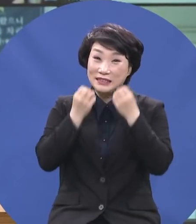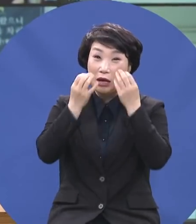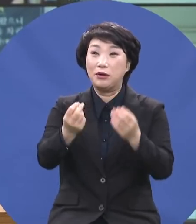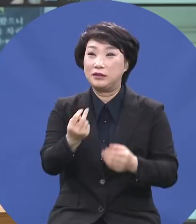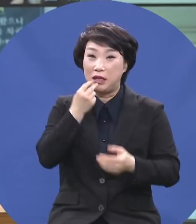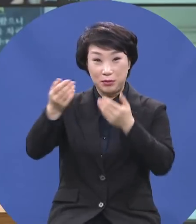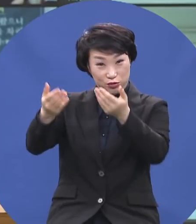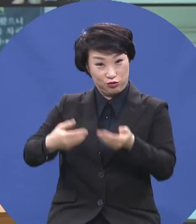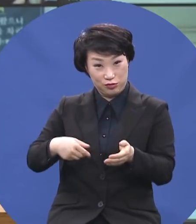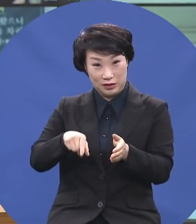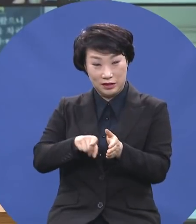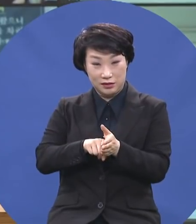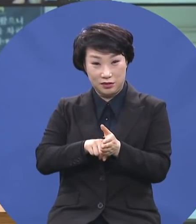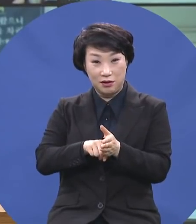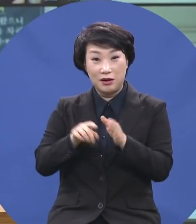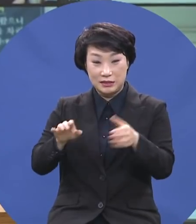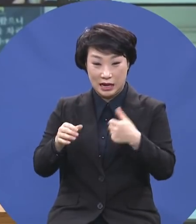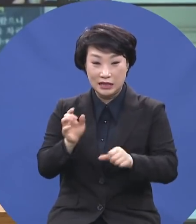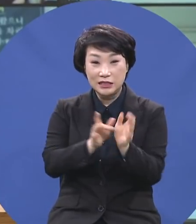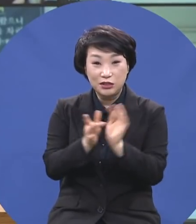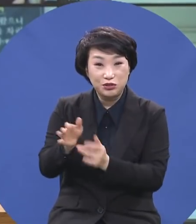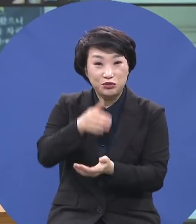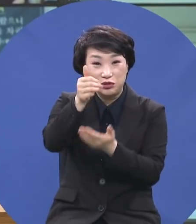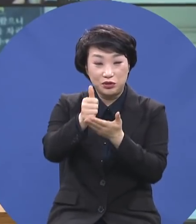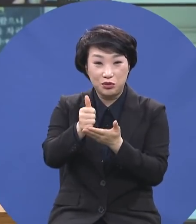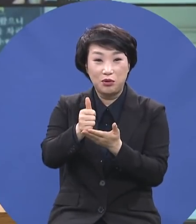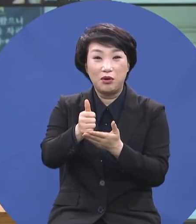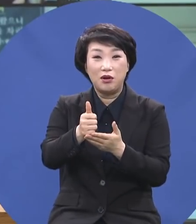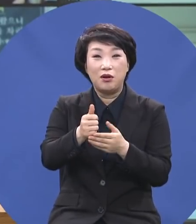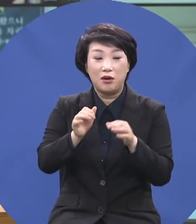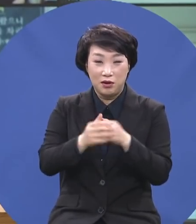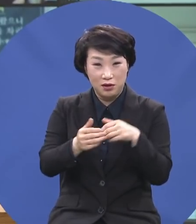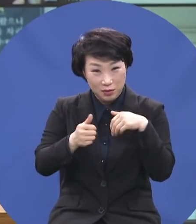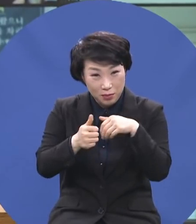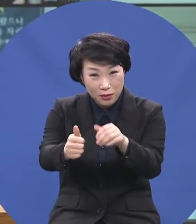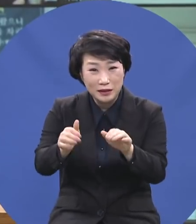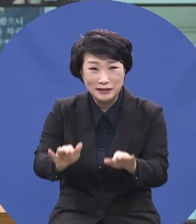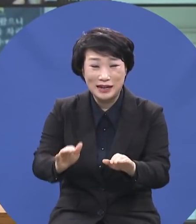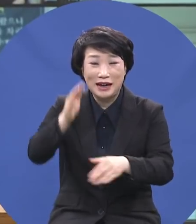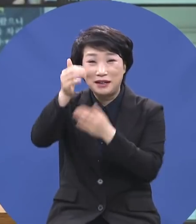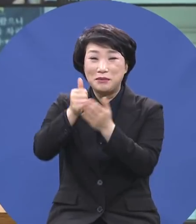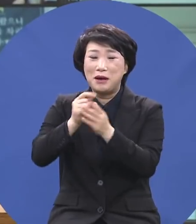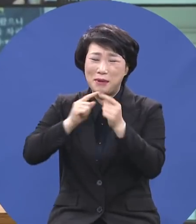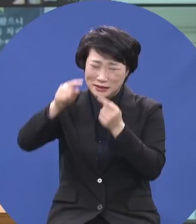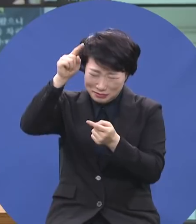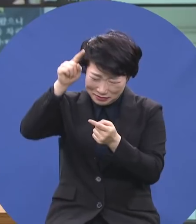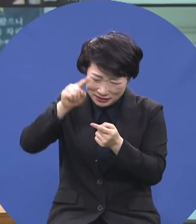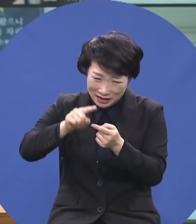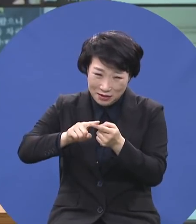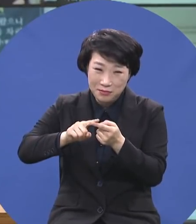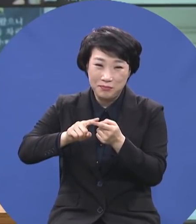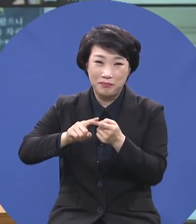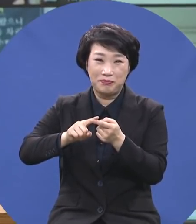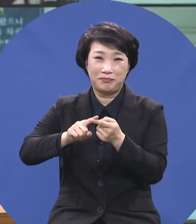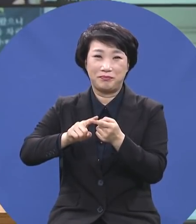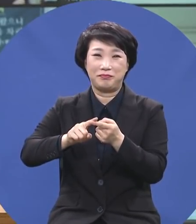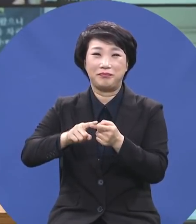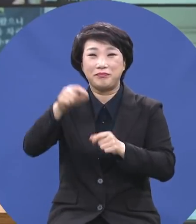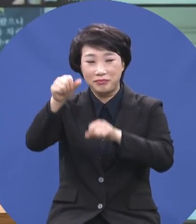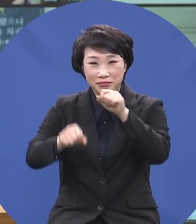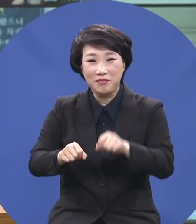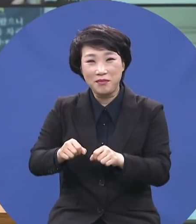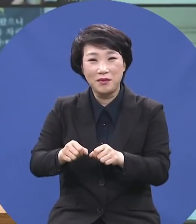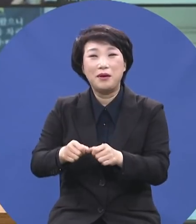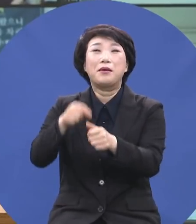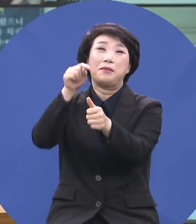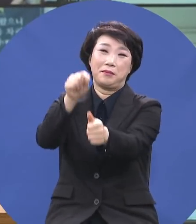생명을 주시기 위해서 아들 예수 그리스도에게 하나님의 말씀 대로 행하실